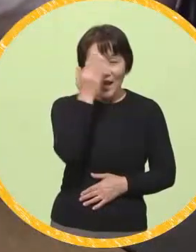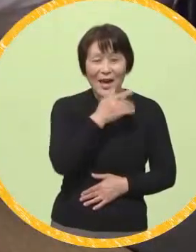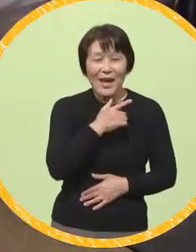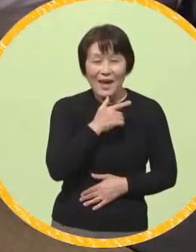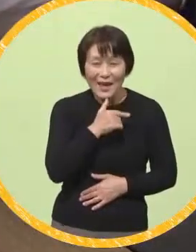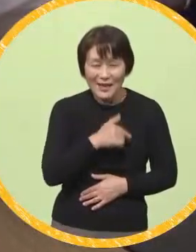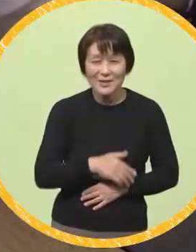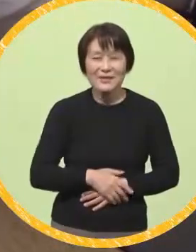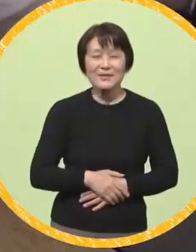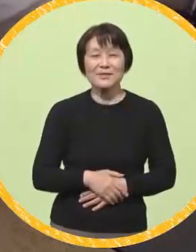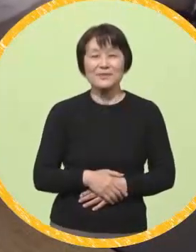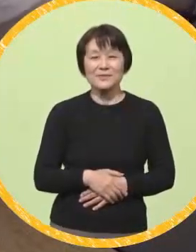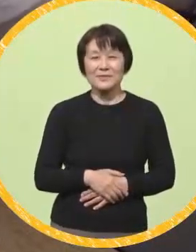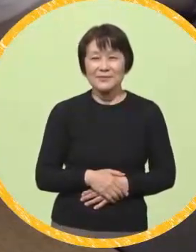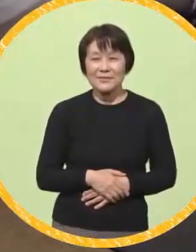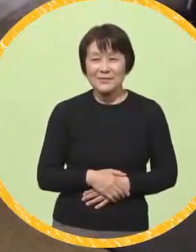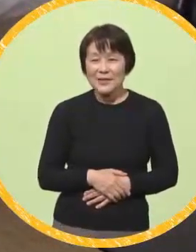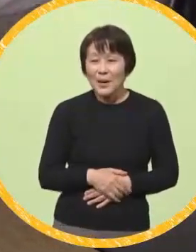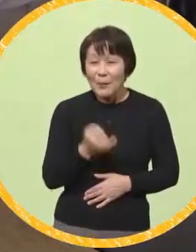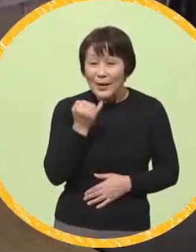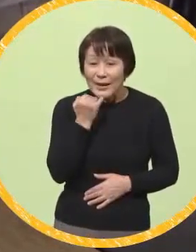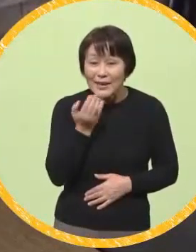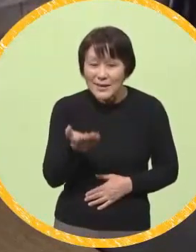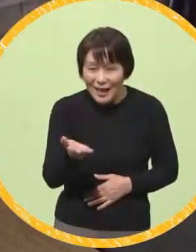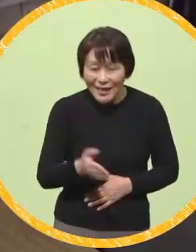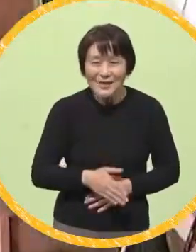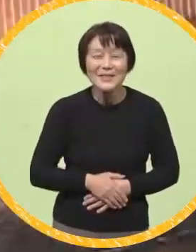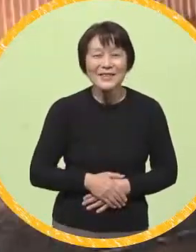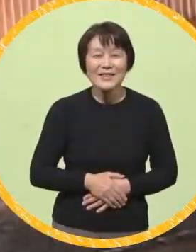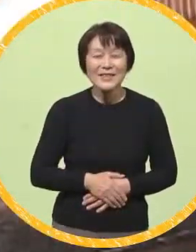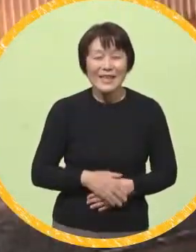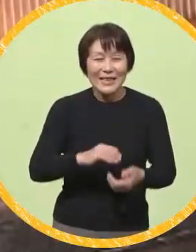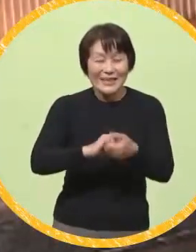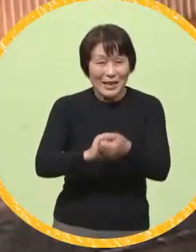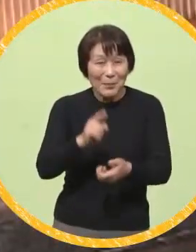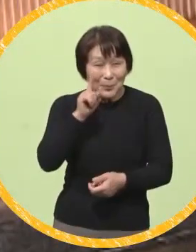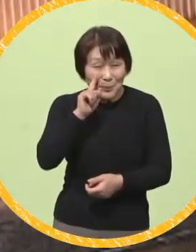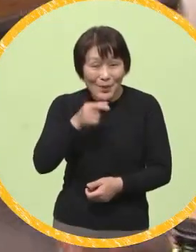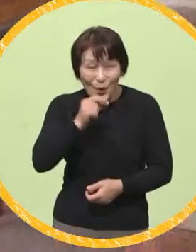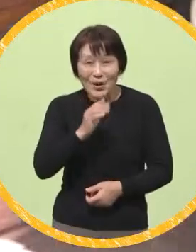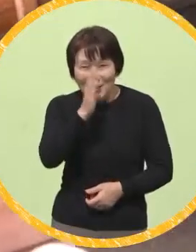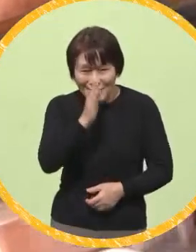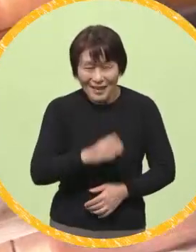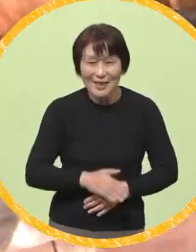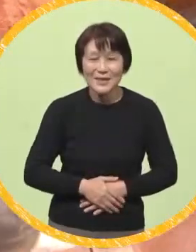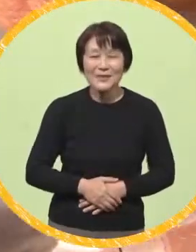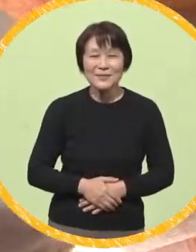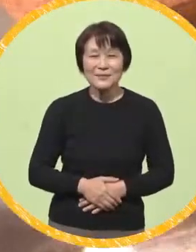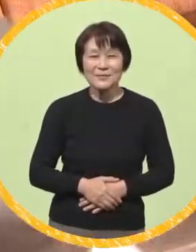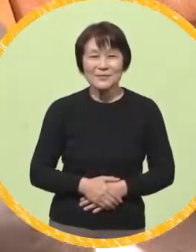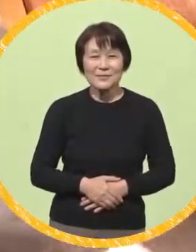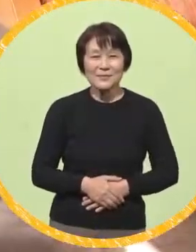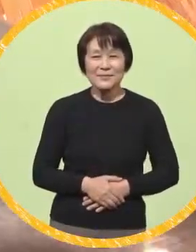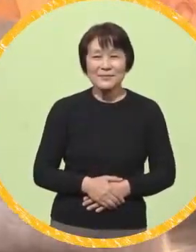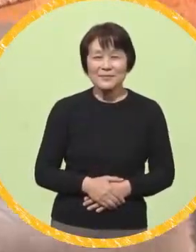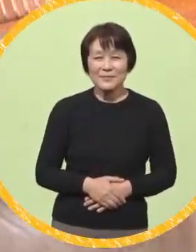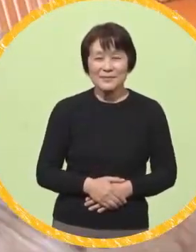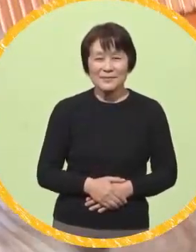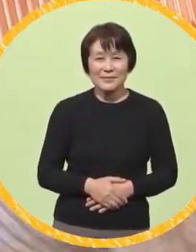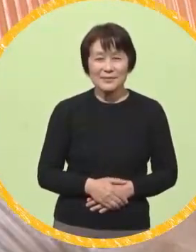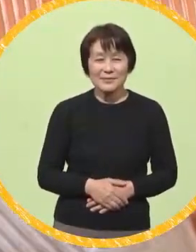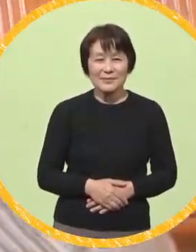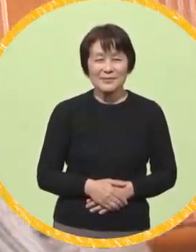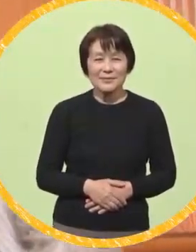ね。いいですか？ あ、はい、ぜひ試飲をしてみてください。 ではいただきます。